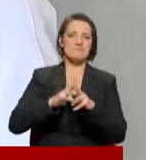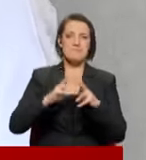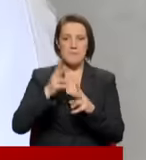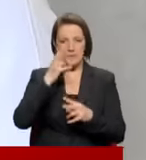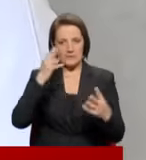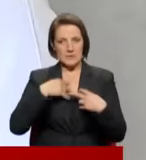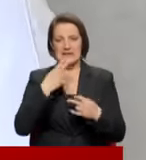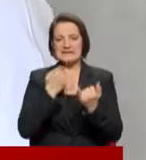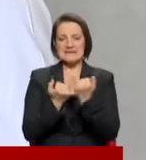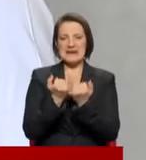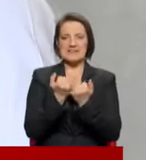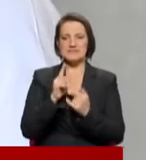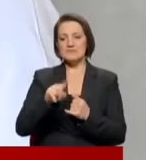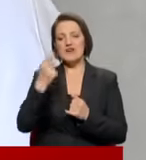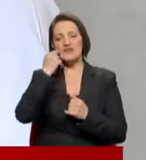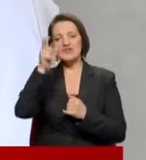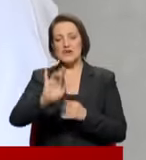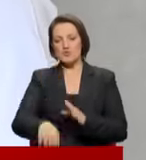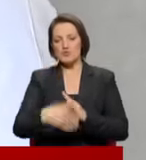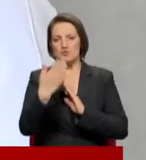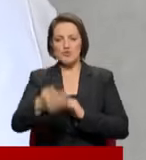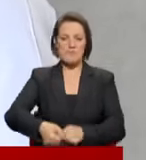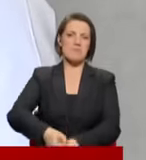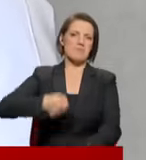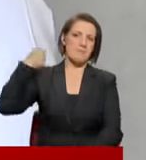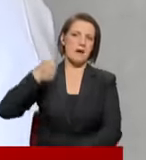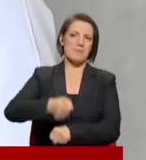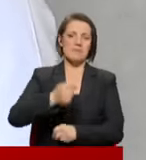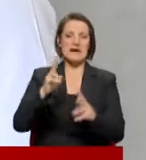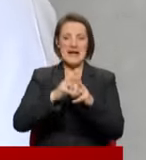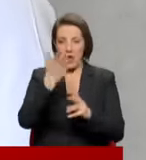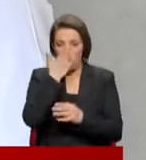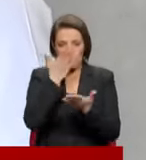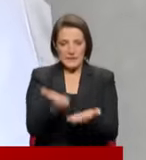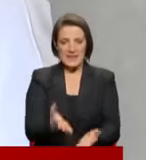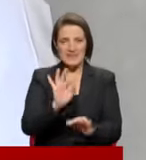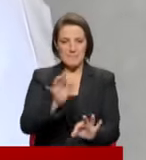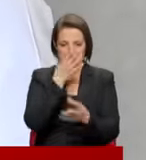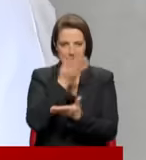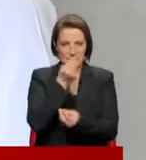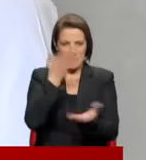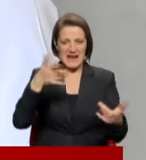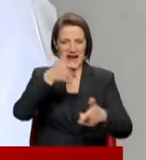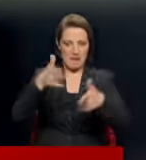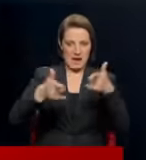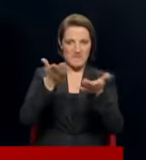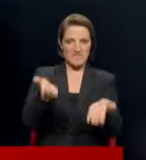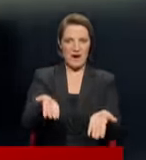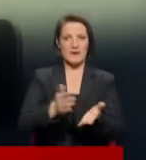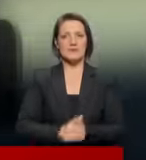önünde. Ve kız kardeşime diğer şahıs yere düşürüp yumruklar attı. Karakolun tam önünde, tam bahçesinde, kameraların tam önünde